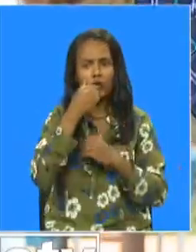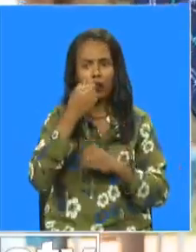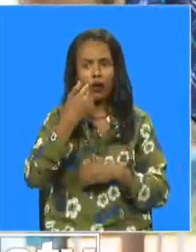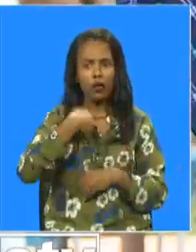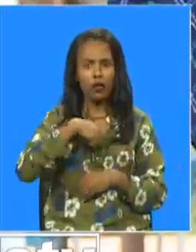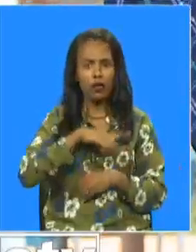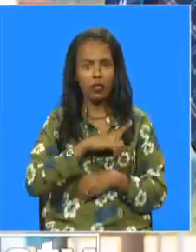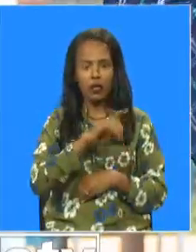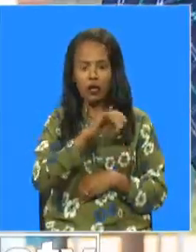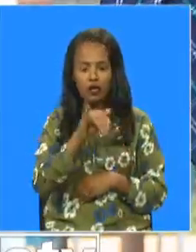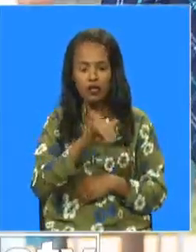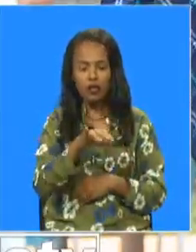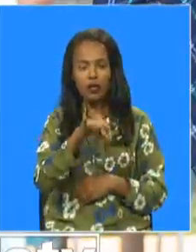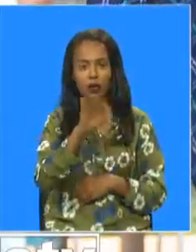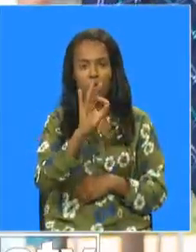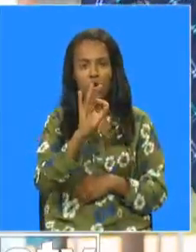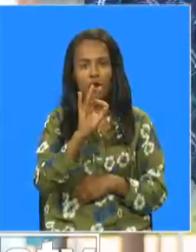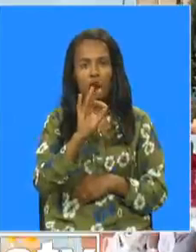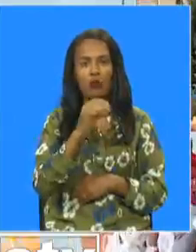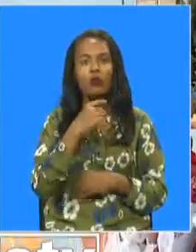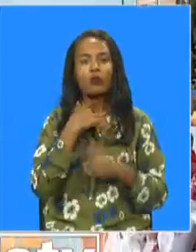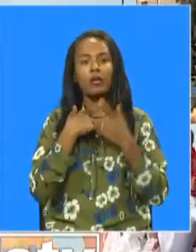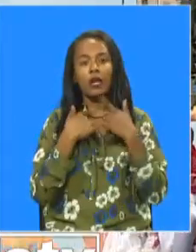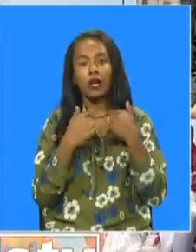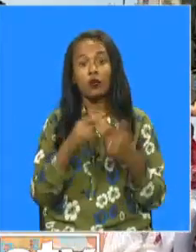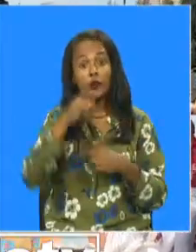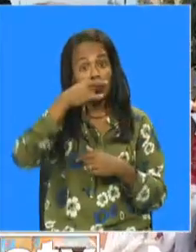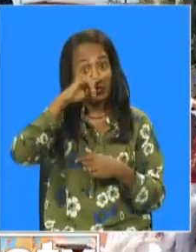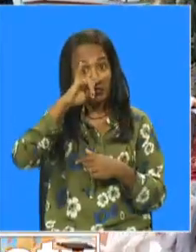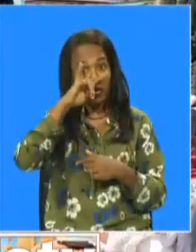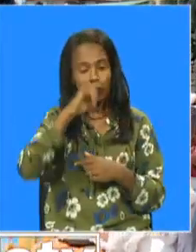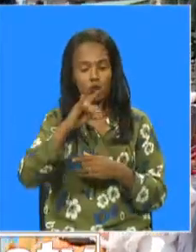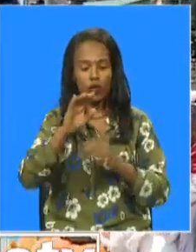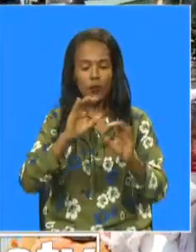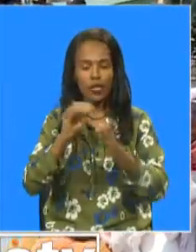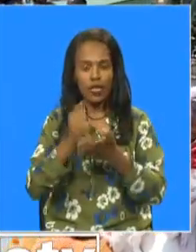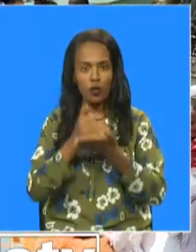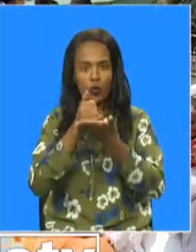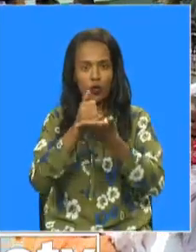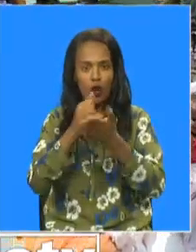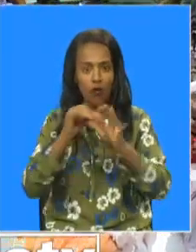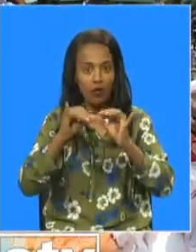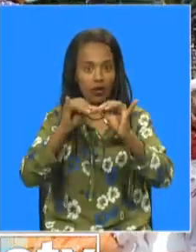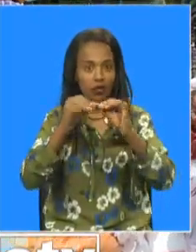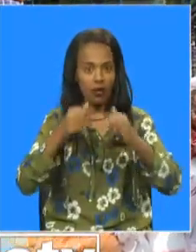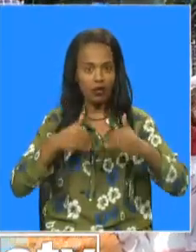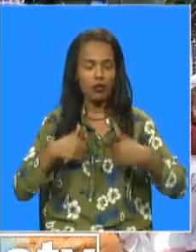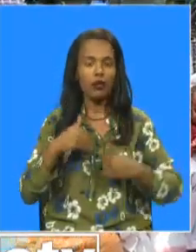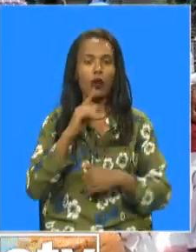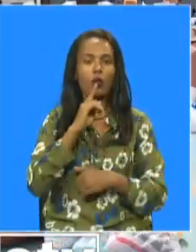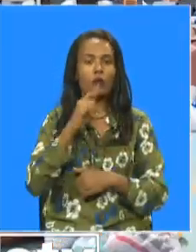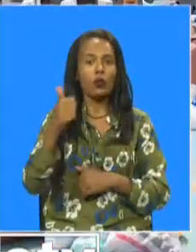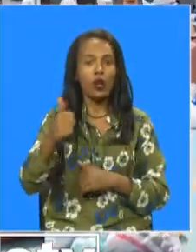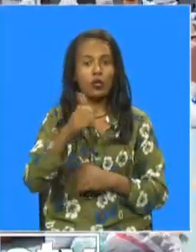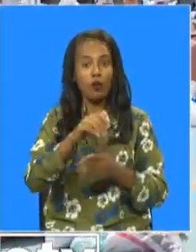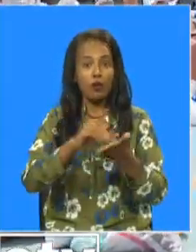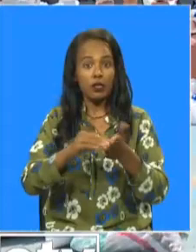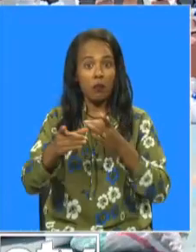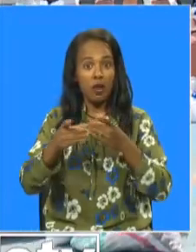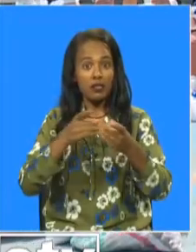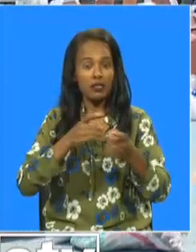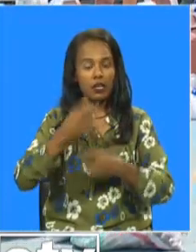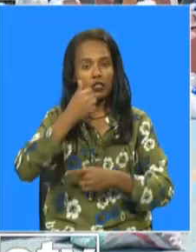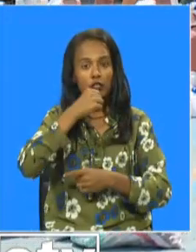እንደኛ እንዲም እንደሚያገኙ እመኛቸዋለሁ። ለህፃናቱ የሚደረገው ድጋፍ ቀጣይነት እንዳለውም ነው የአዲስ አበባ ከተማ